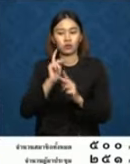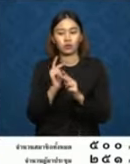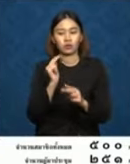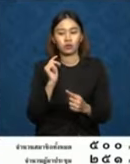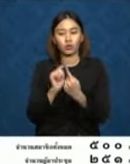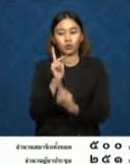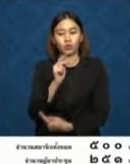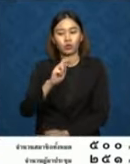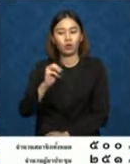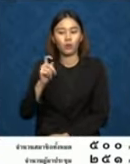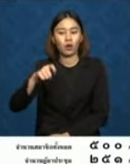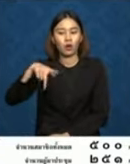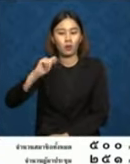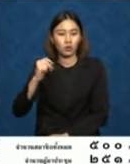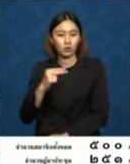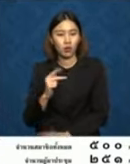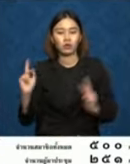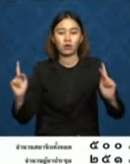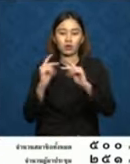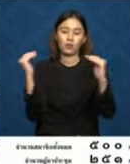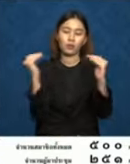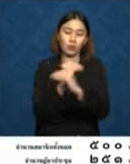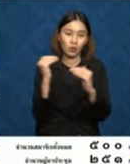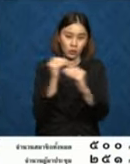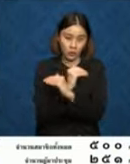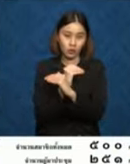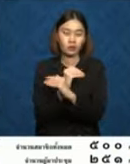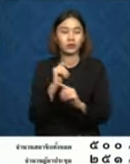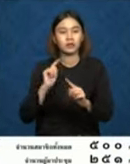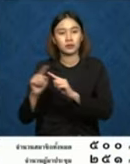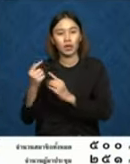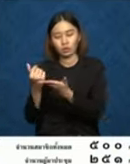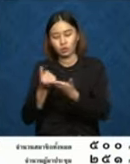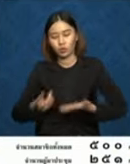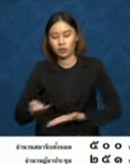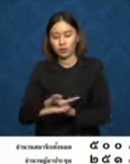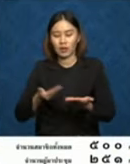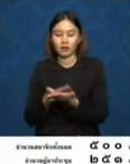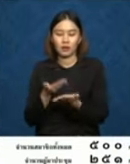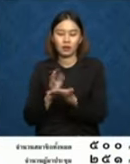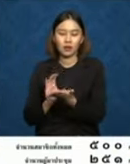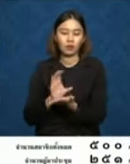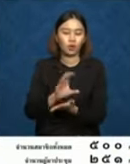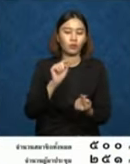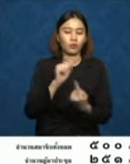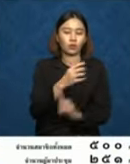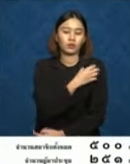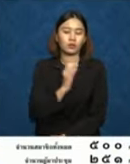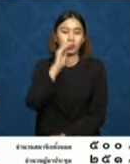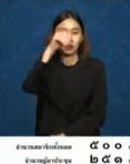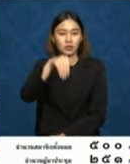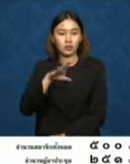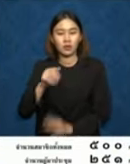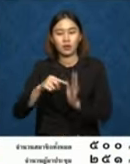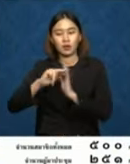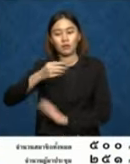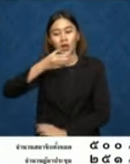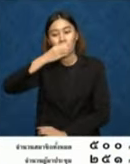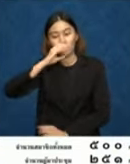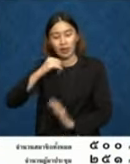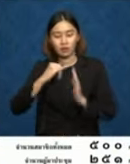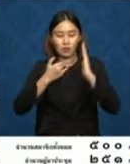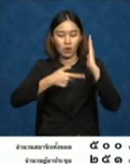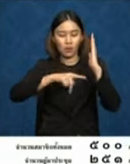เสริมการปกครองส่วนท้องถิ่นกระทรวงคมนาคมโดยกรมทางหลวงชนบทได้พิจารณาสนับสนุนงบประมาณให้กับเทศบาลตำบลบางแก้วอำเภอบางแก้วจังหวัดพัทลุ